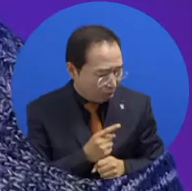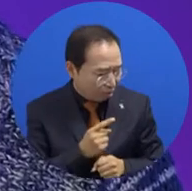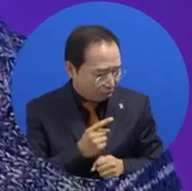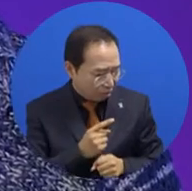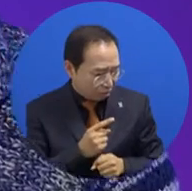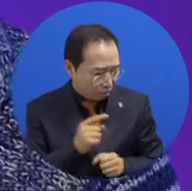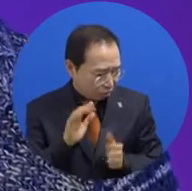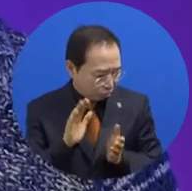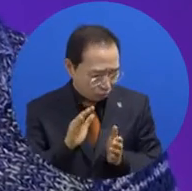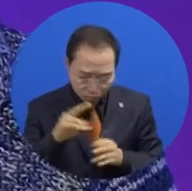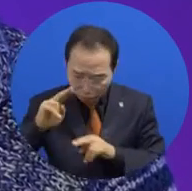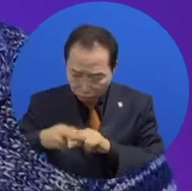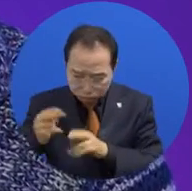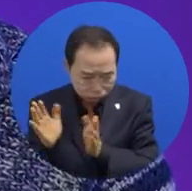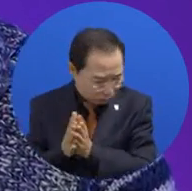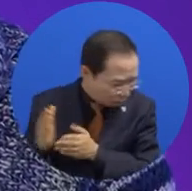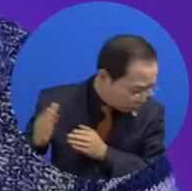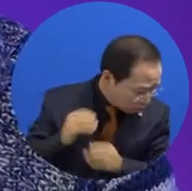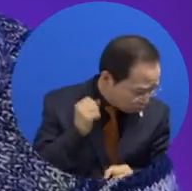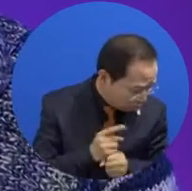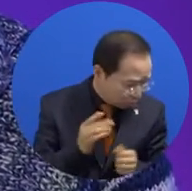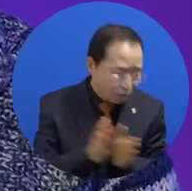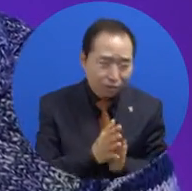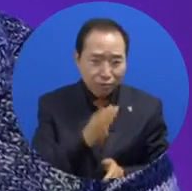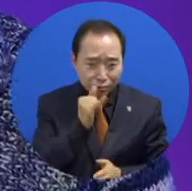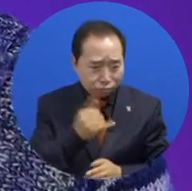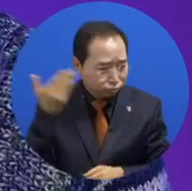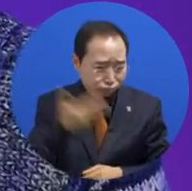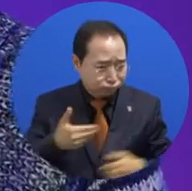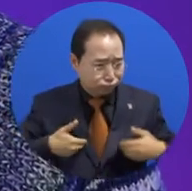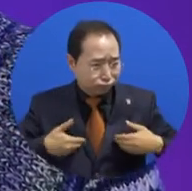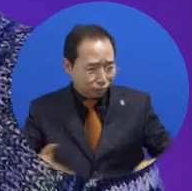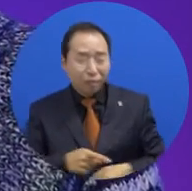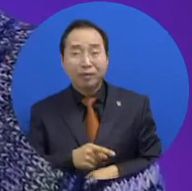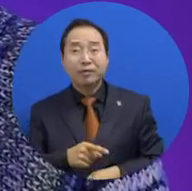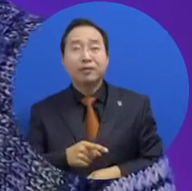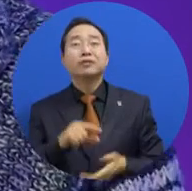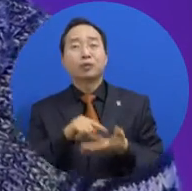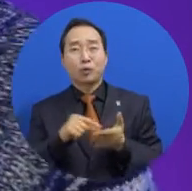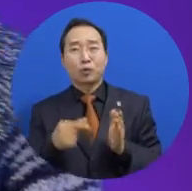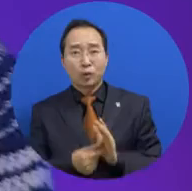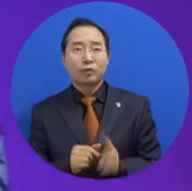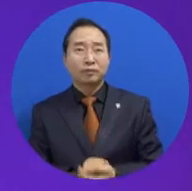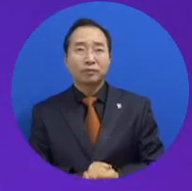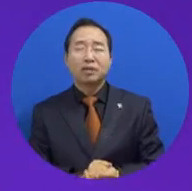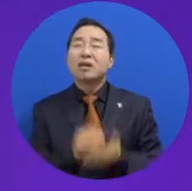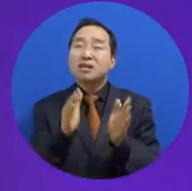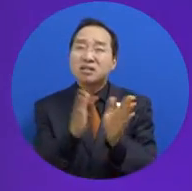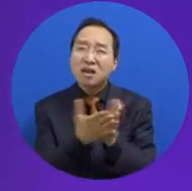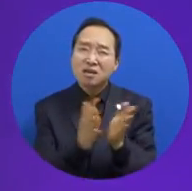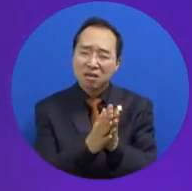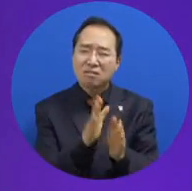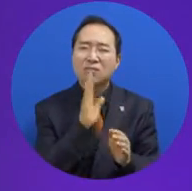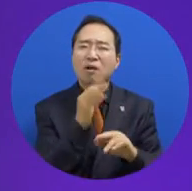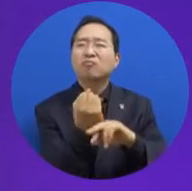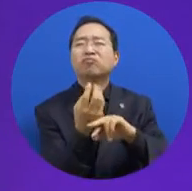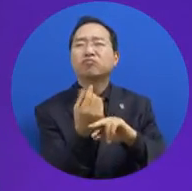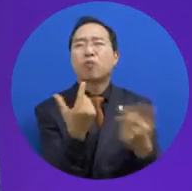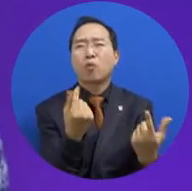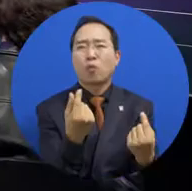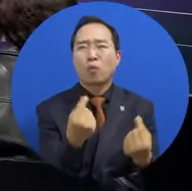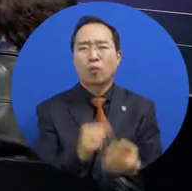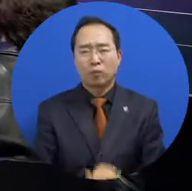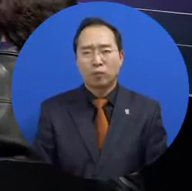없어. 이미 천국의 선물을 받았잖아. 이런 게 있어요. 그러니까 그토록 고귀한